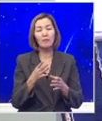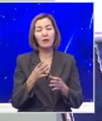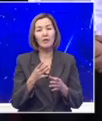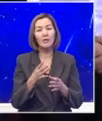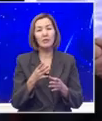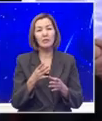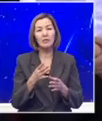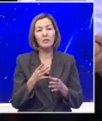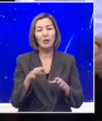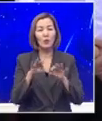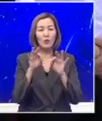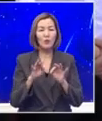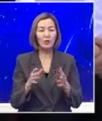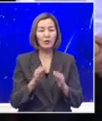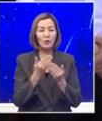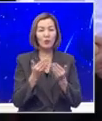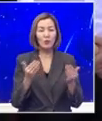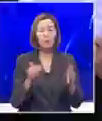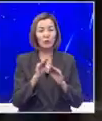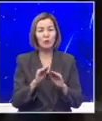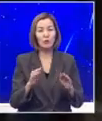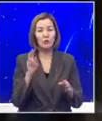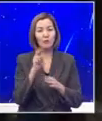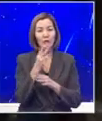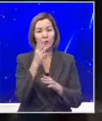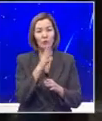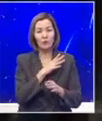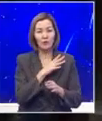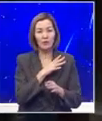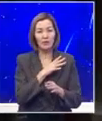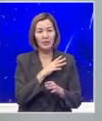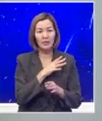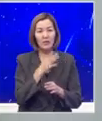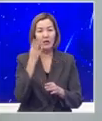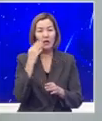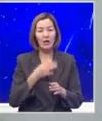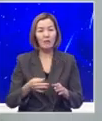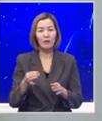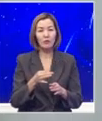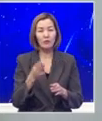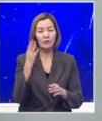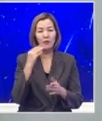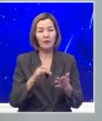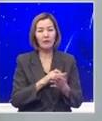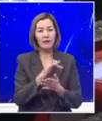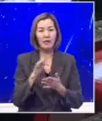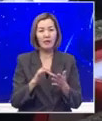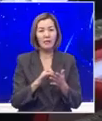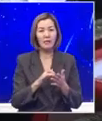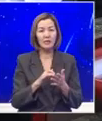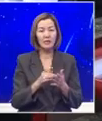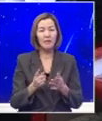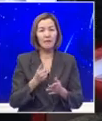бармағы қайқы хас шеберлердің көрмесін оқушылар арнайы келіп тамашалады. Алматы облысы мен Алматы қаласынан келген